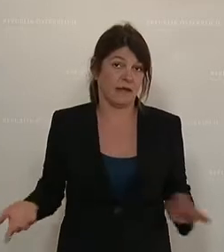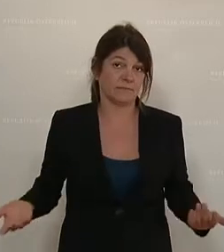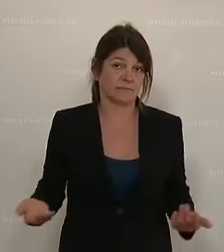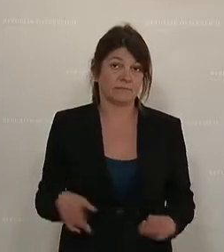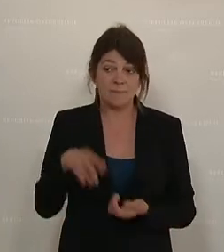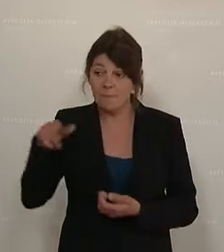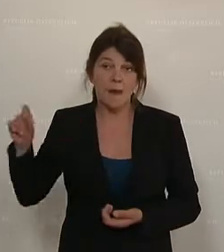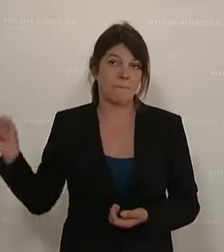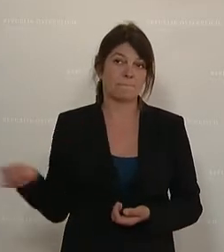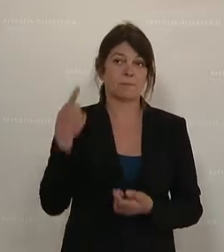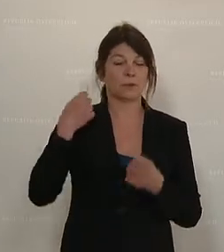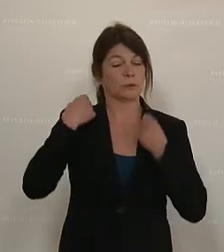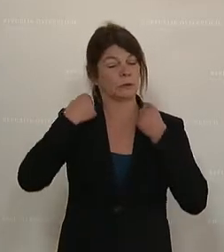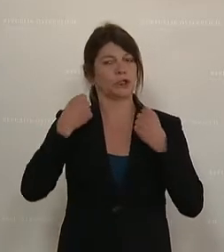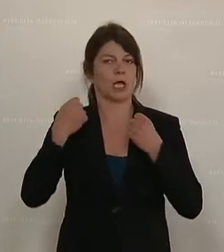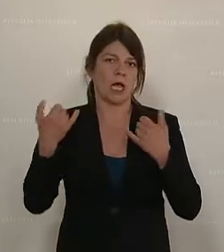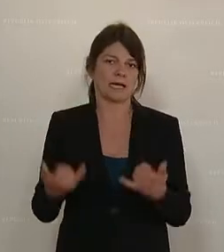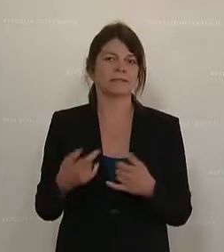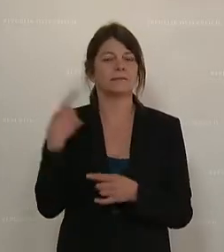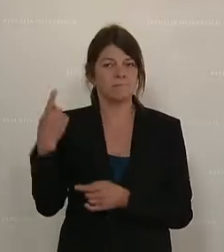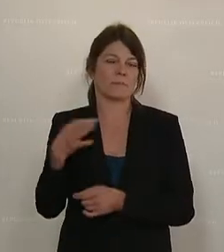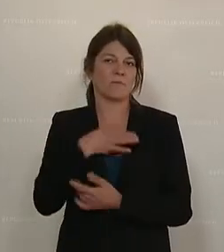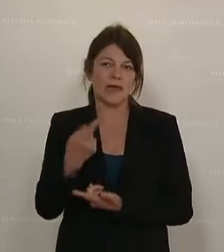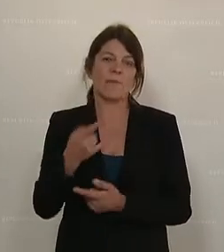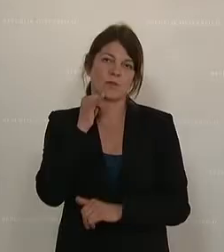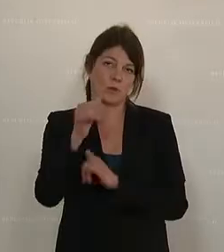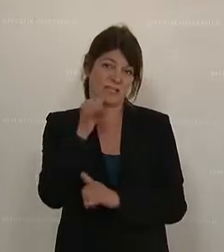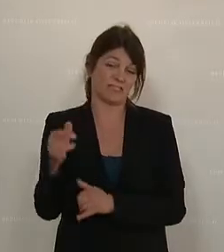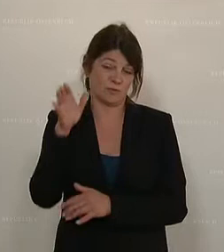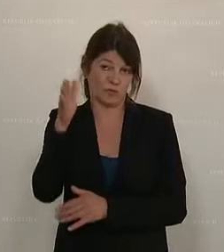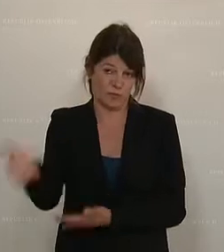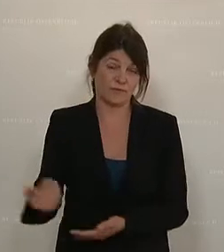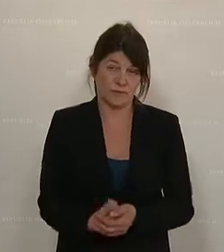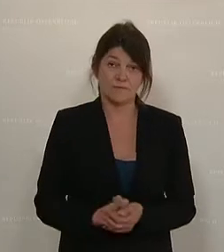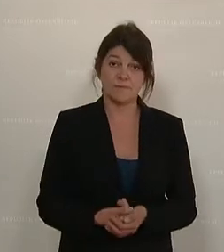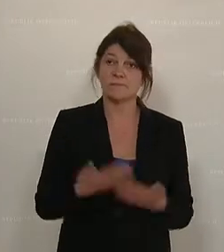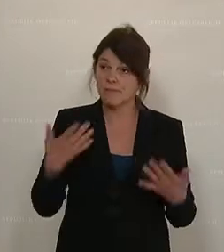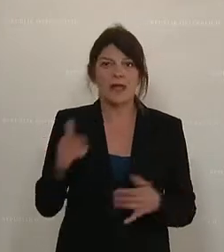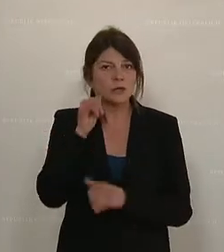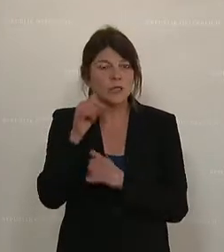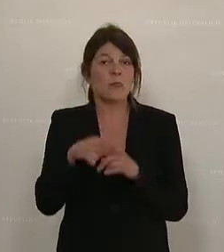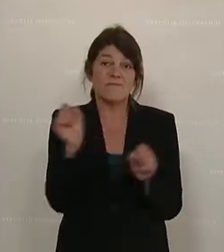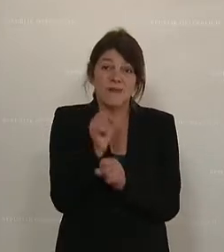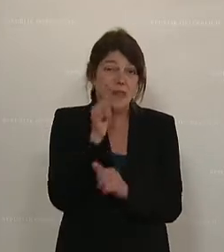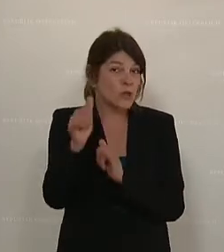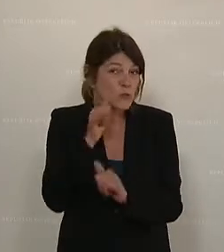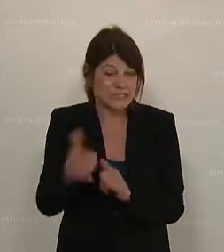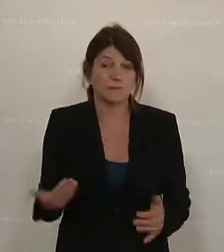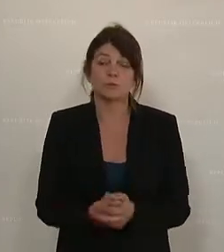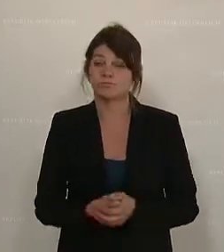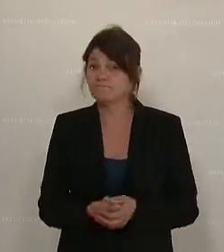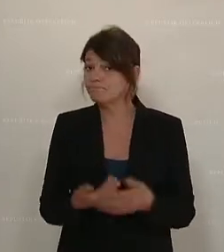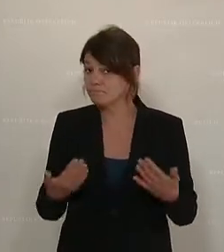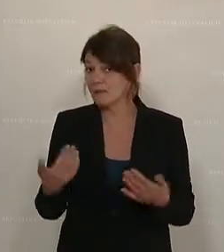gerade überproportional den Tourismus treffen wird. Und gerade was der Tourismus, Wintertourismus betrifft,